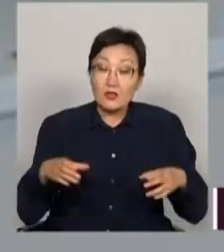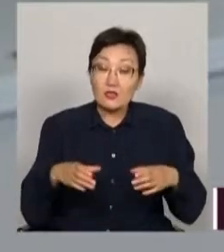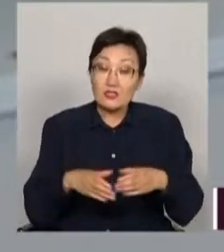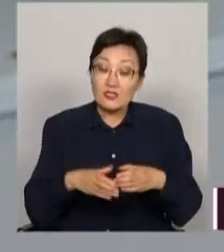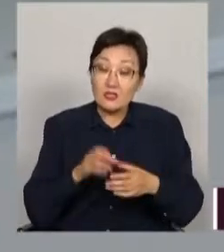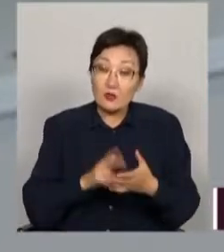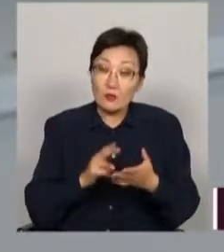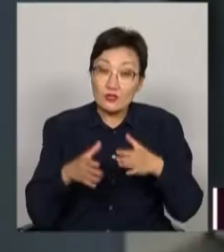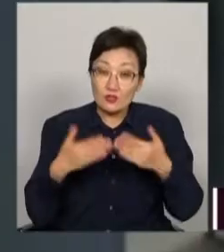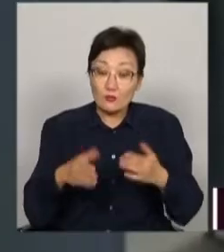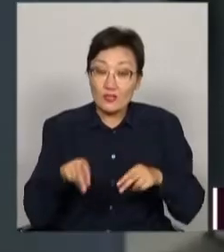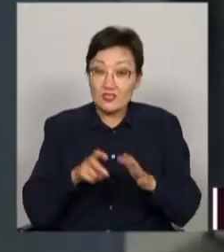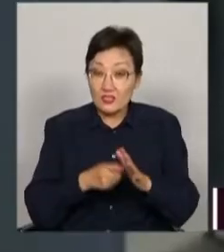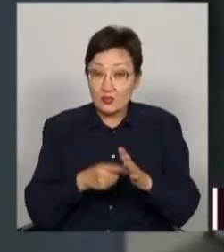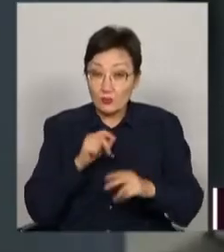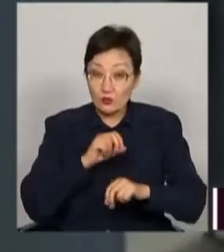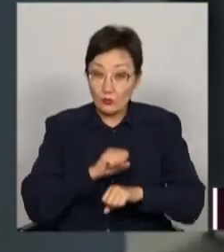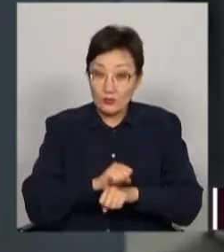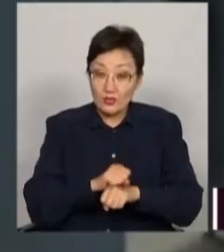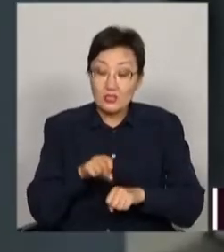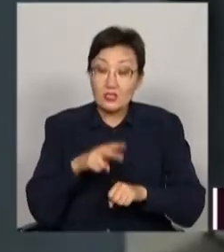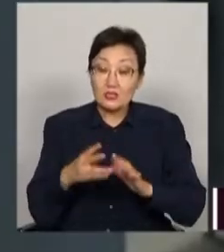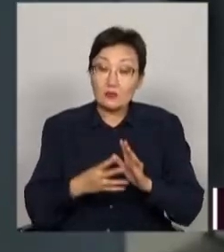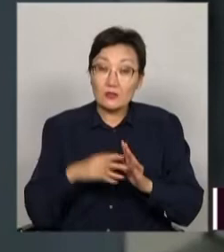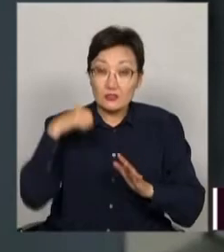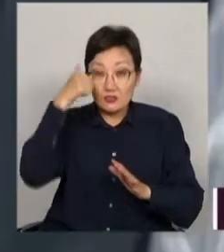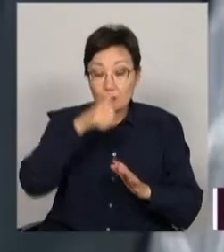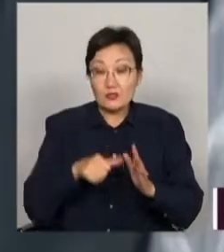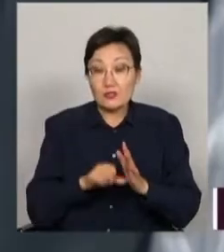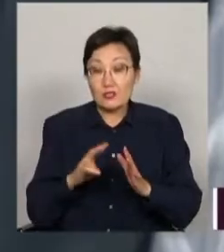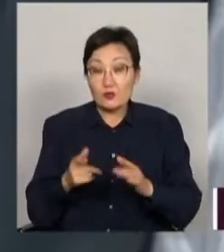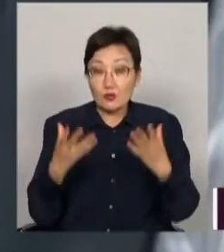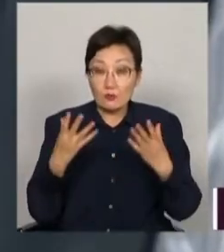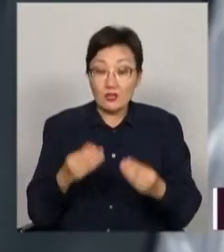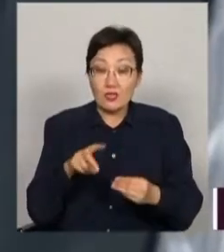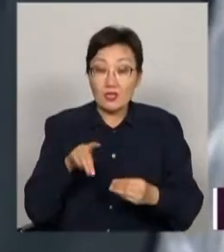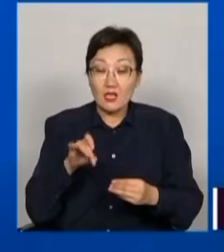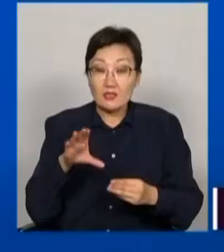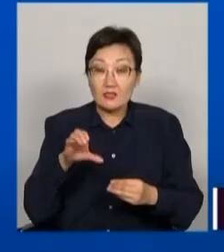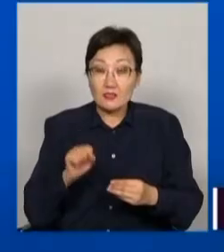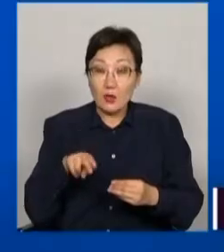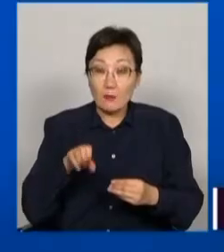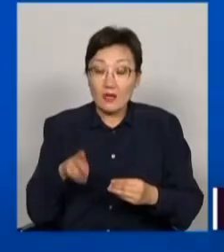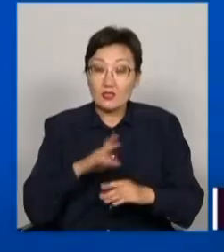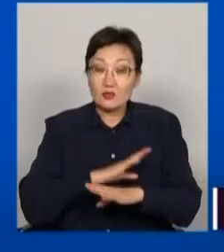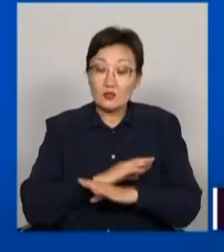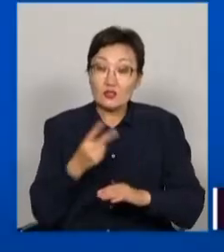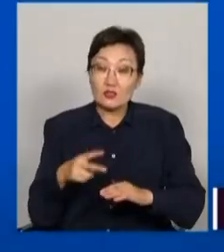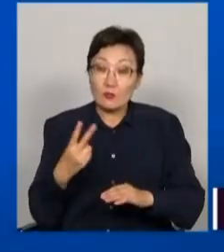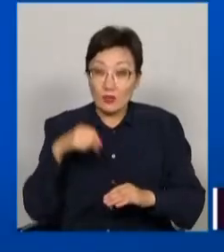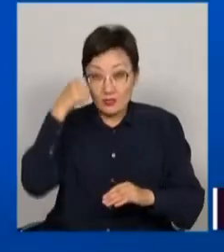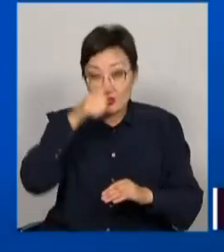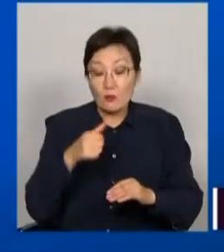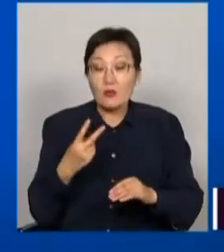болмауына байланысты тергеу тоқтатылған. Ал 2019 жылдың 6 шілдесінде Лариса Пақ қайтыс болды. 2020